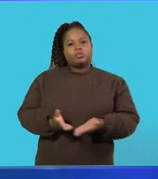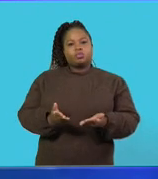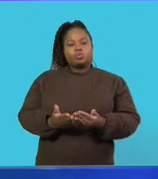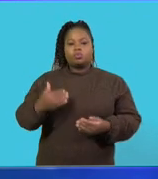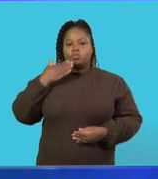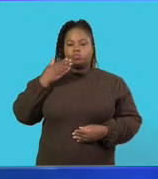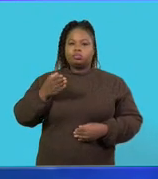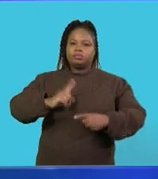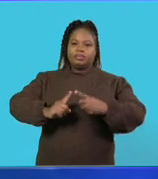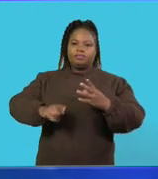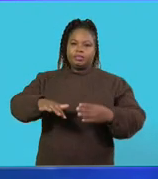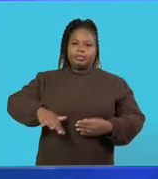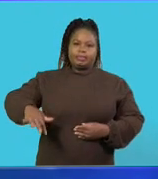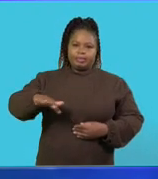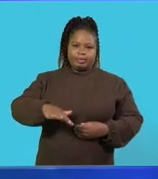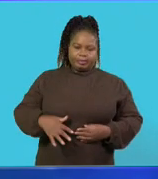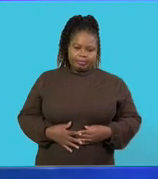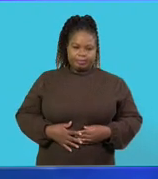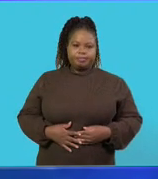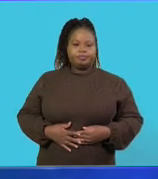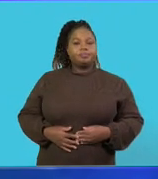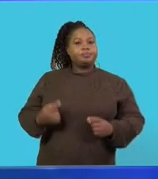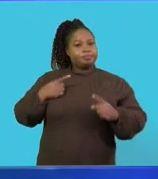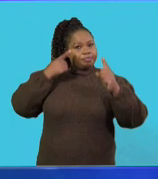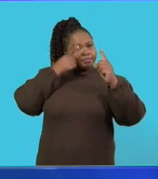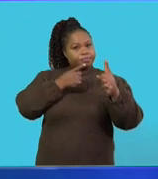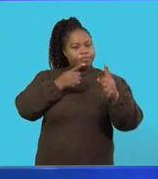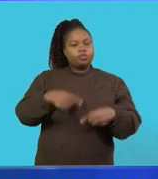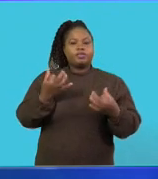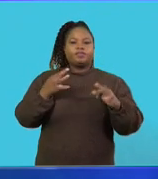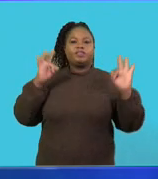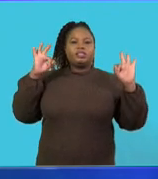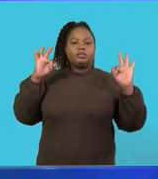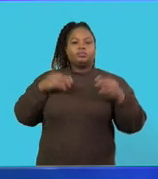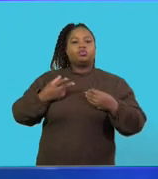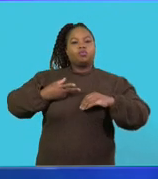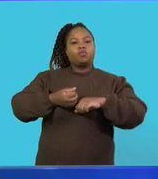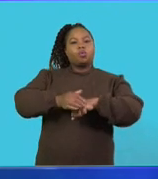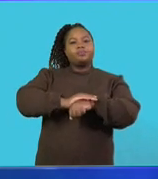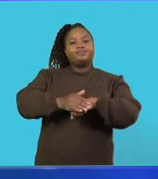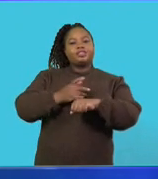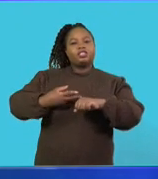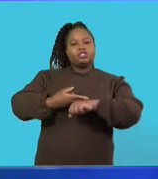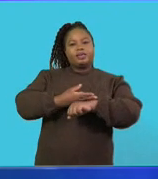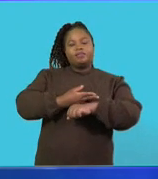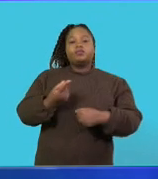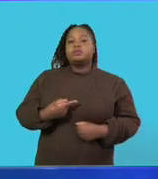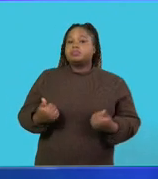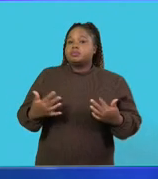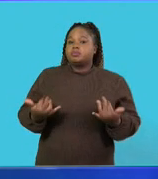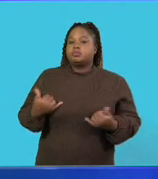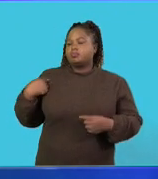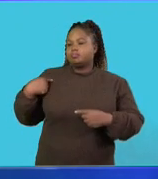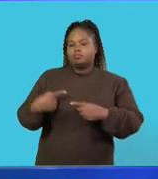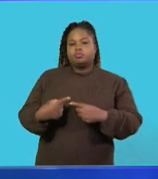eziphuma kumakhaya adla, imbuya, ngothi. Lolu hlinzeko ke lokugunda mahhala liqale ngomsombuluko kuze kube namhlanje, kanti zingaphezu kwamashumi